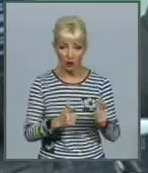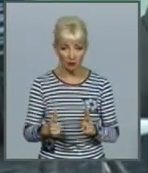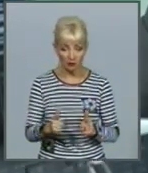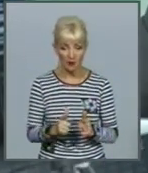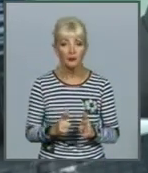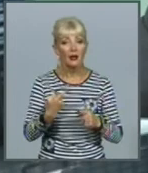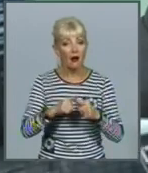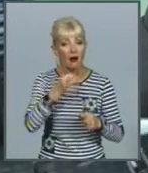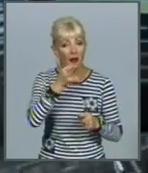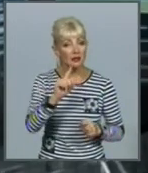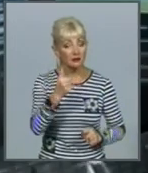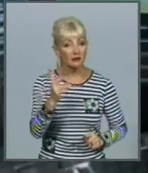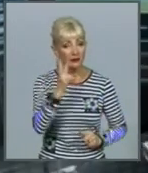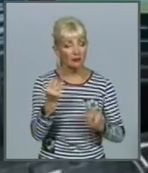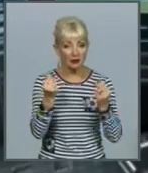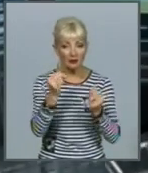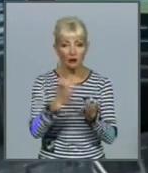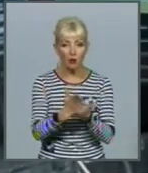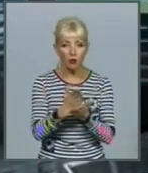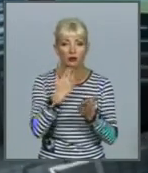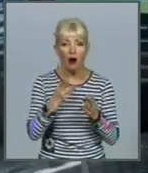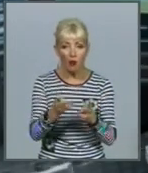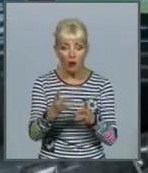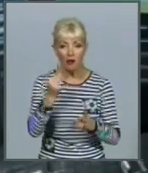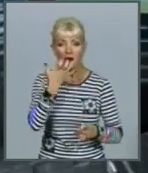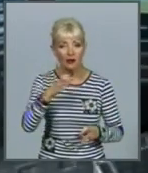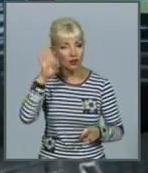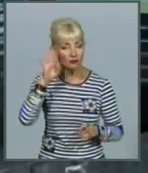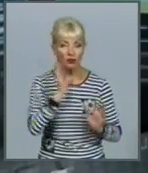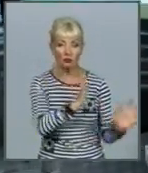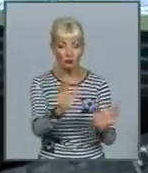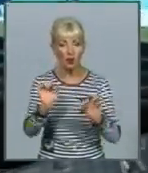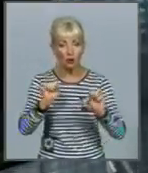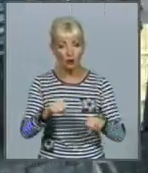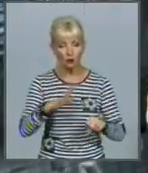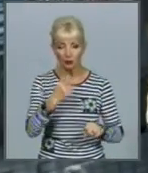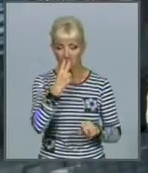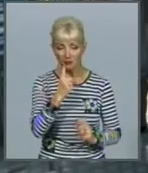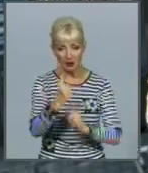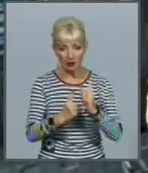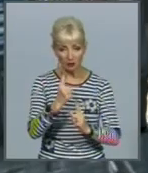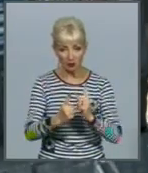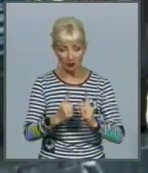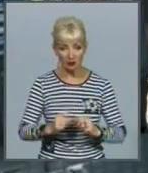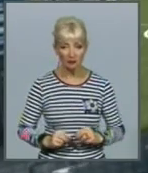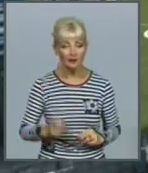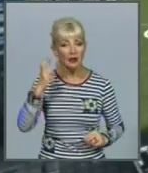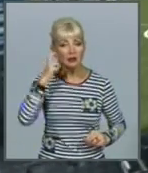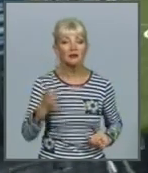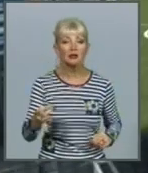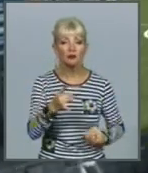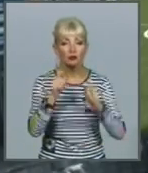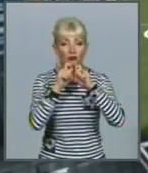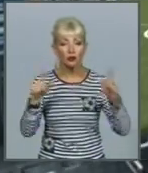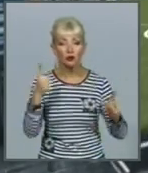листопада тарифи на послуги опалення та гарячого водопостачання можуть бути переглянуті. У Київському районі у школі номер